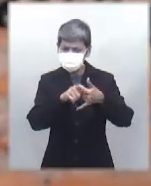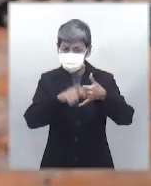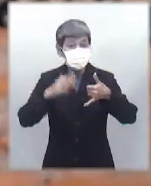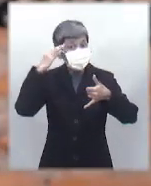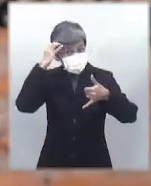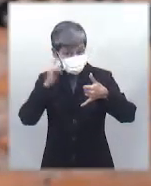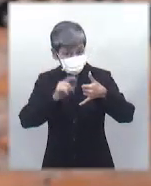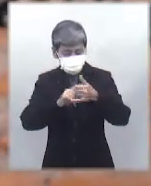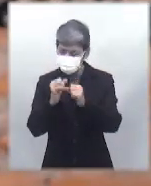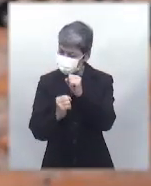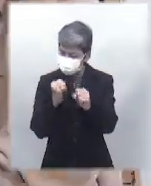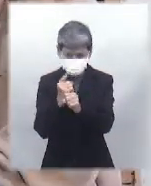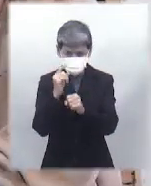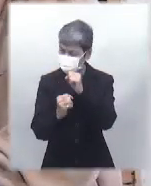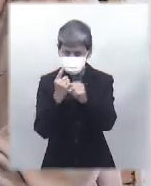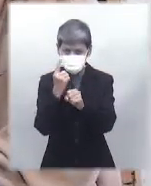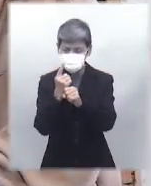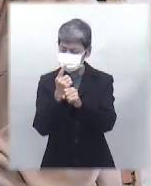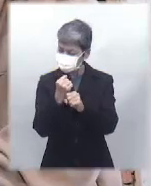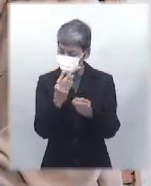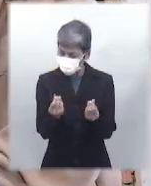ก็คือ 6ปีแรก